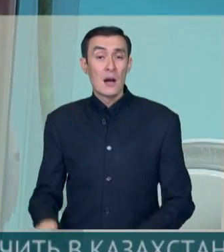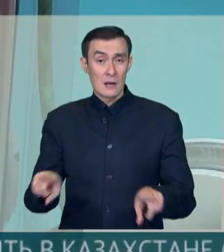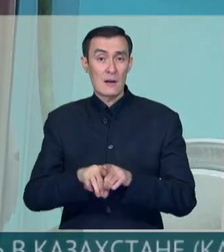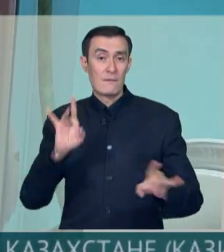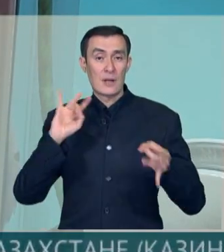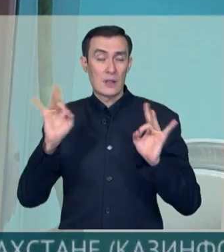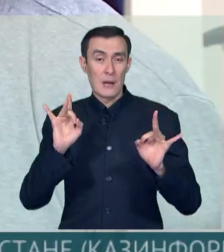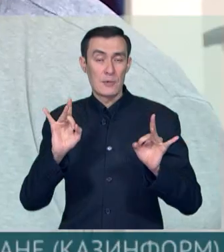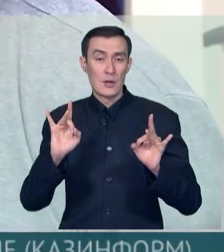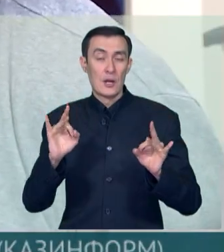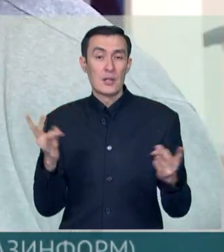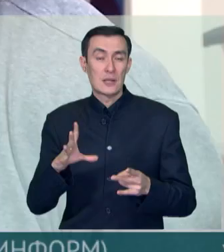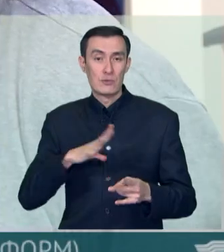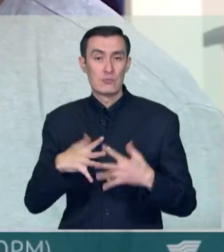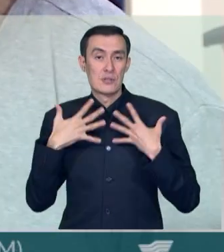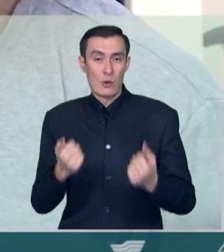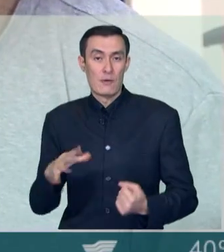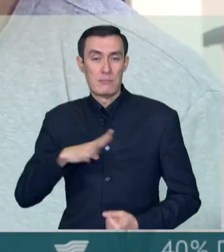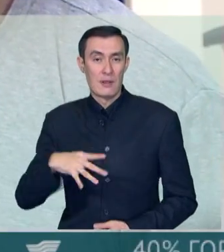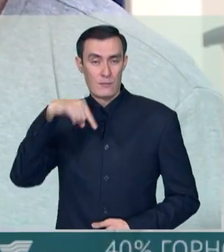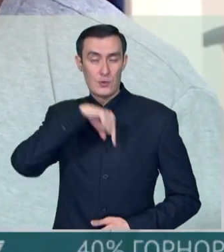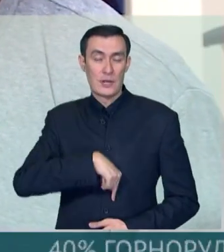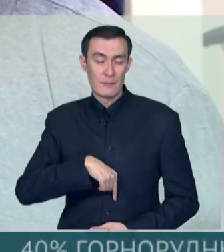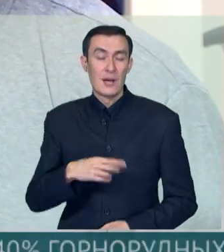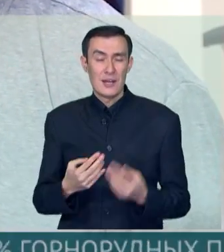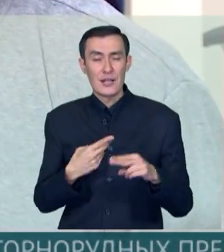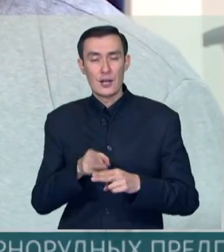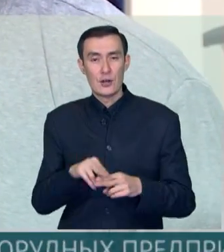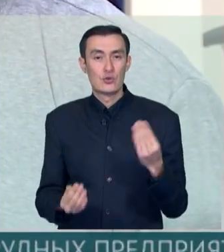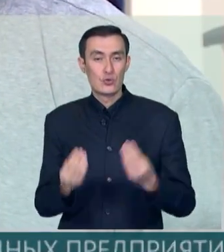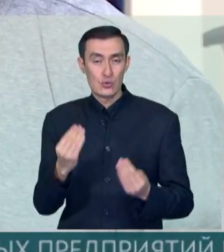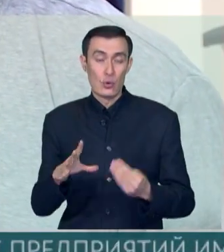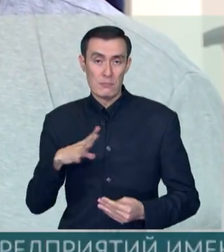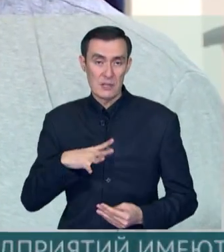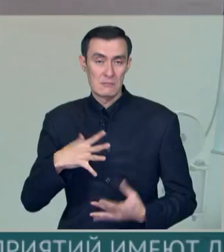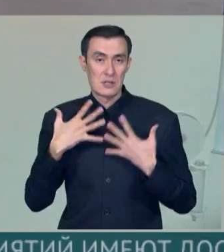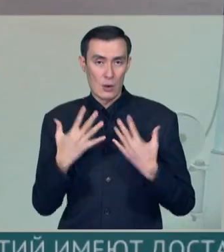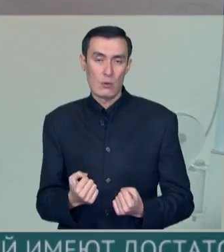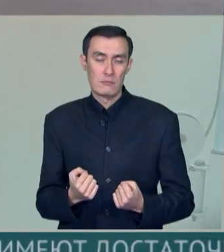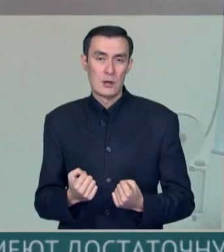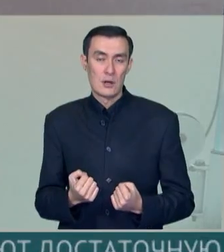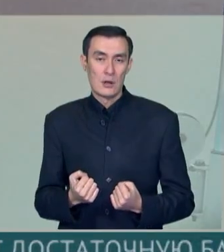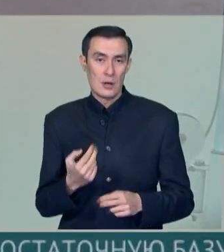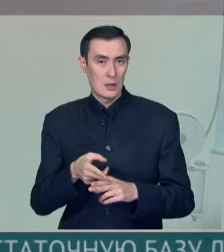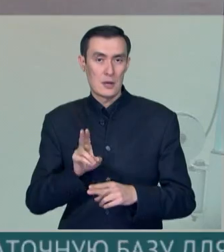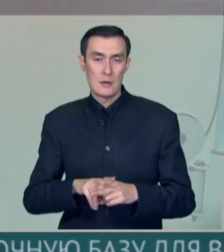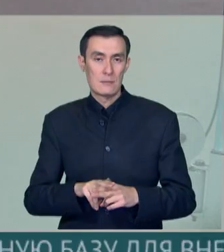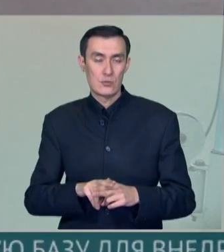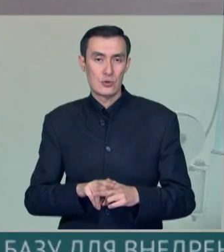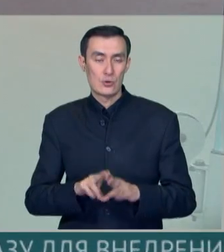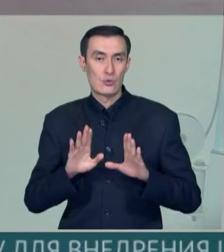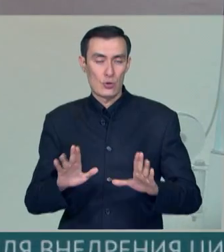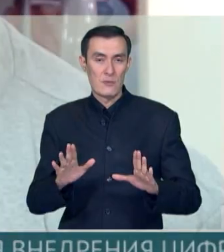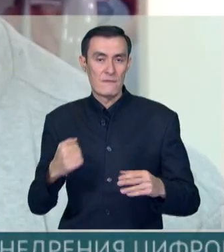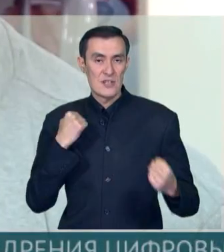рекламе, надо, чтобы тонус был в тебе. Нет, я шучу, конечно. Ну, быть в тонусе, я не знаю, это, наверное, кроме